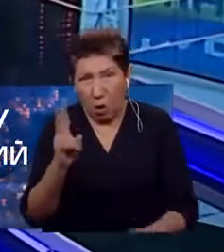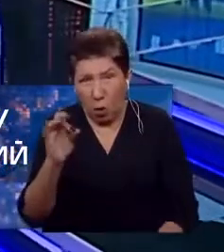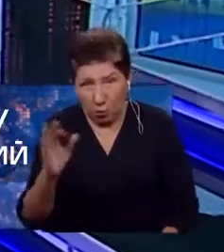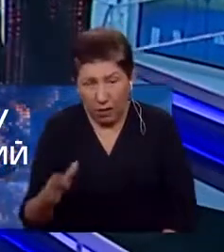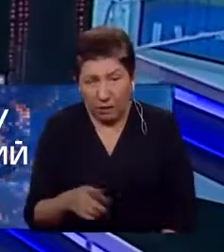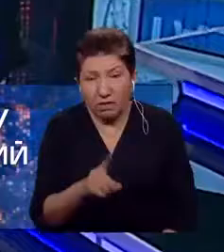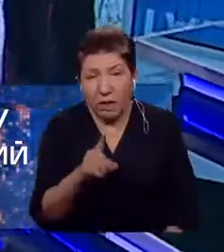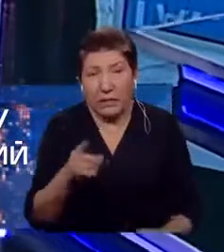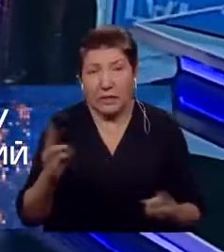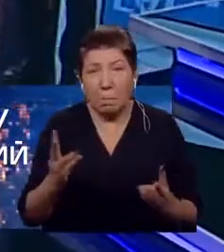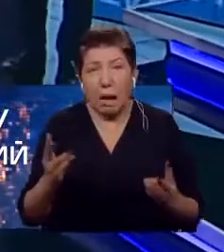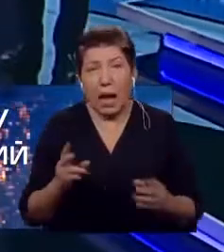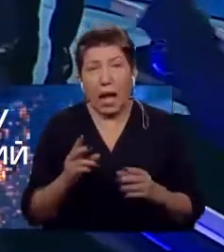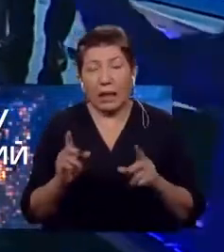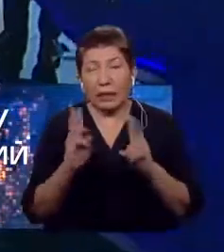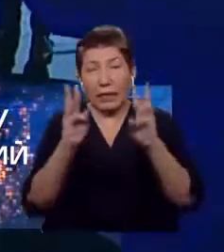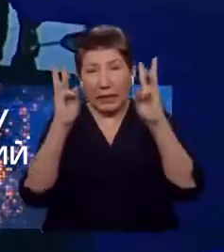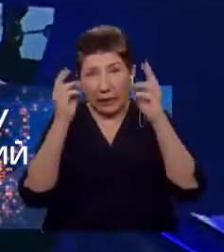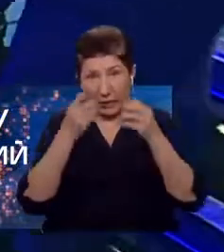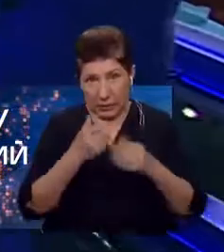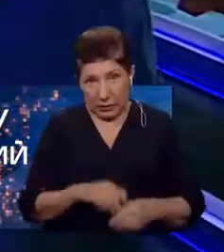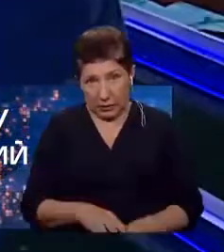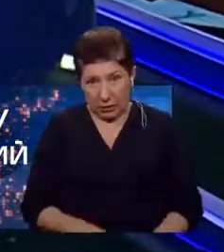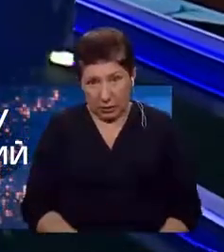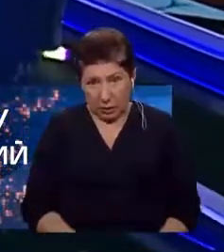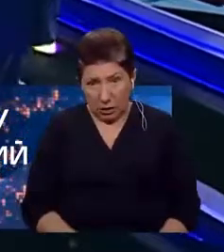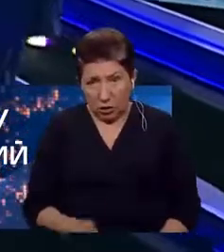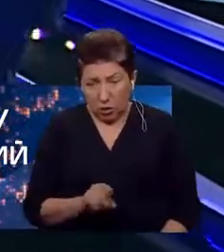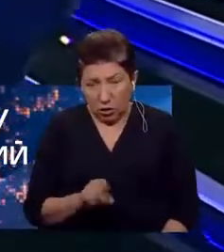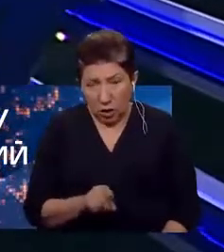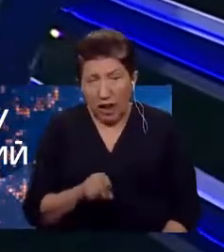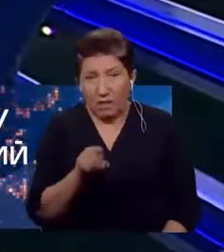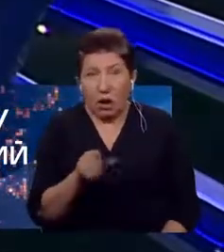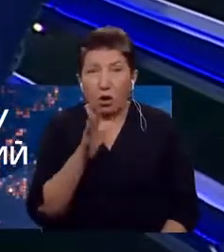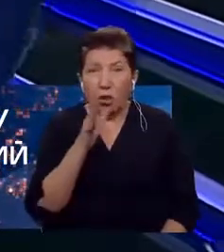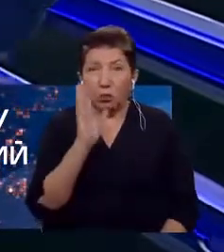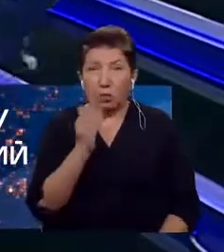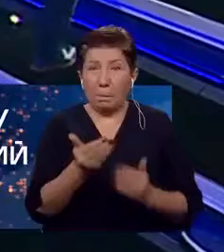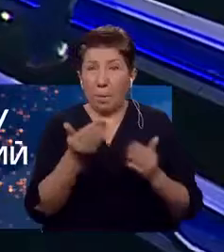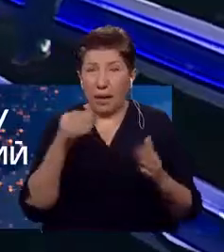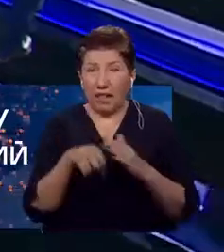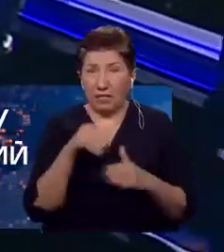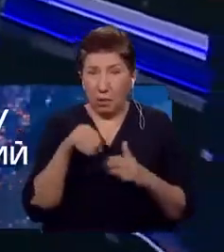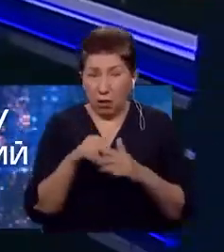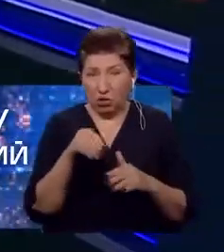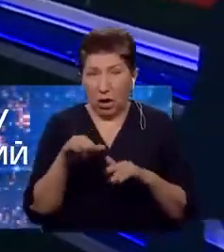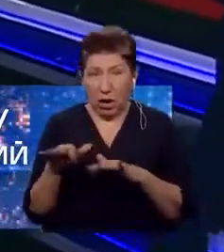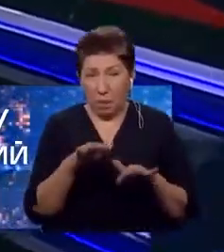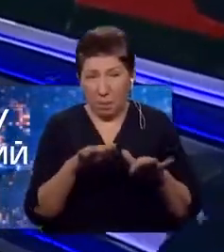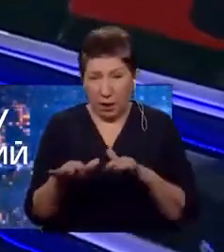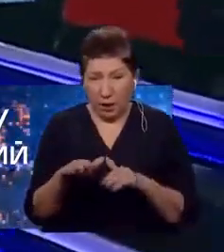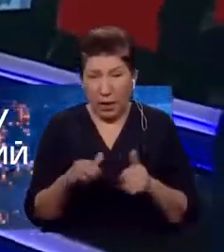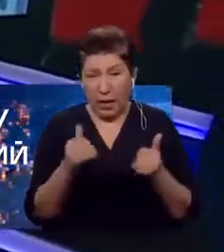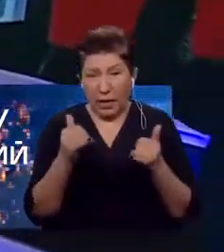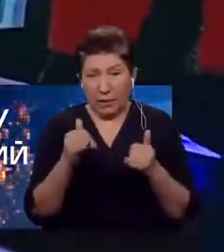Каплі, ви спалились, пане Каплі, ви спалились. Чим спалились? Тому що ви, коли буде ваша передвиборча кампанія... Коболєв, зараз